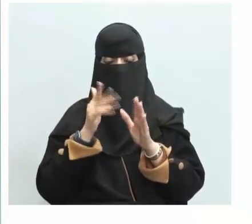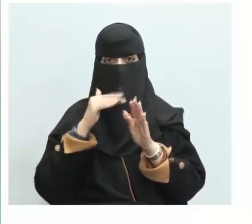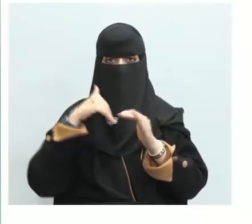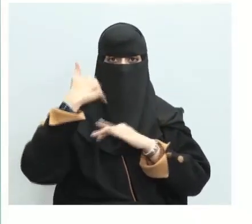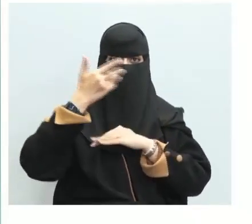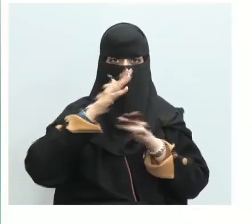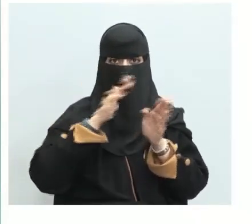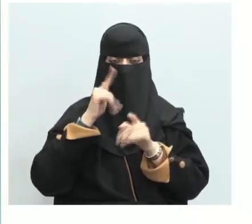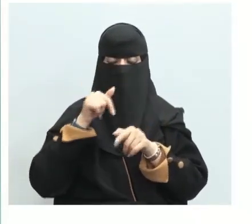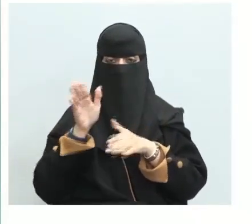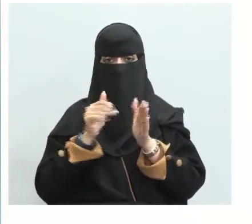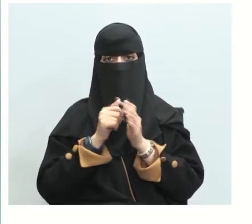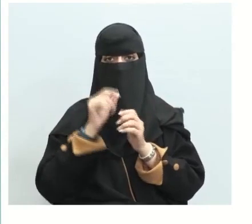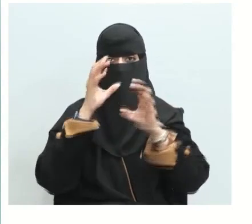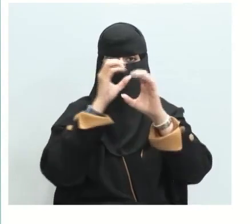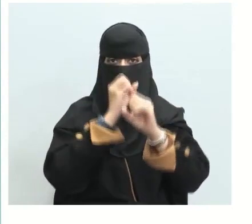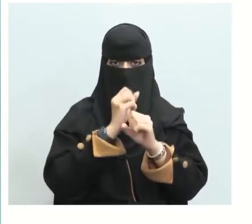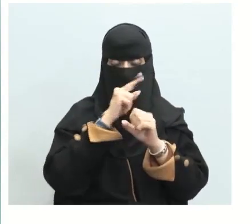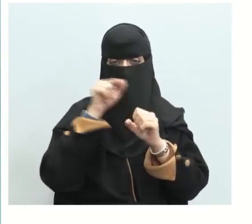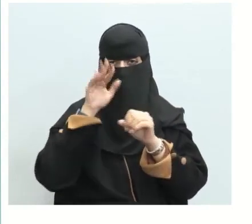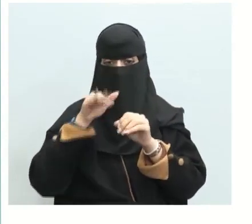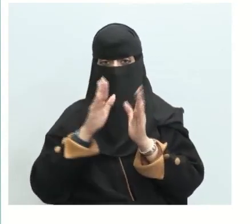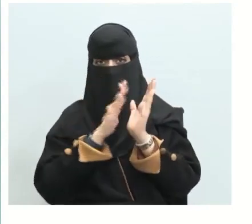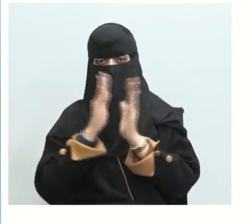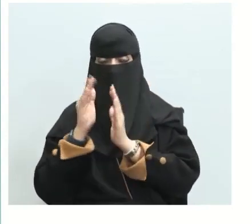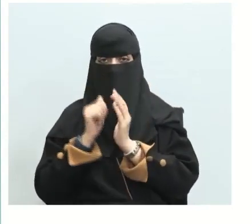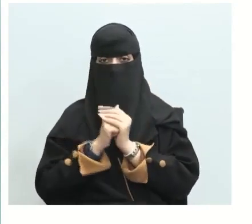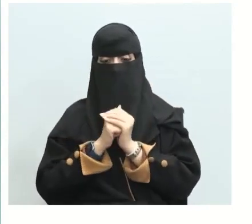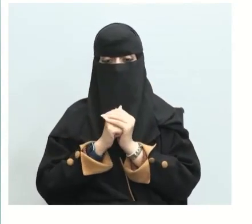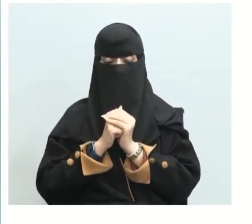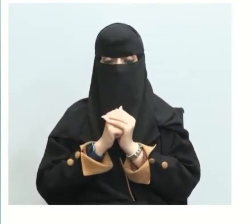بعد ذلك فايل سيف، نقوم بحفظ الملف.